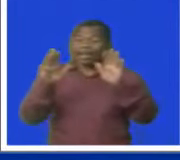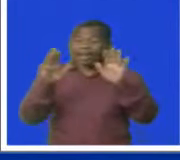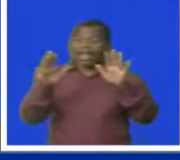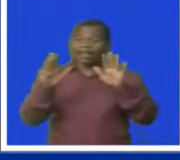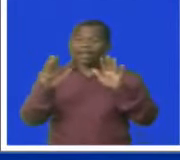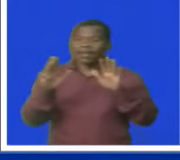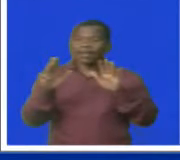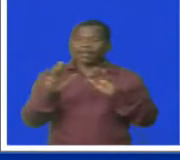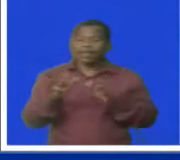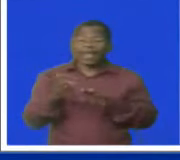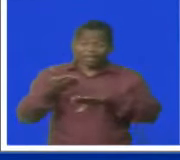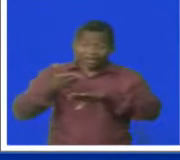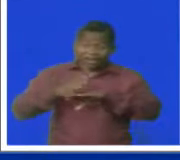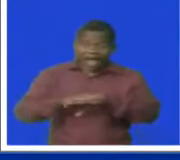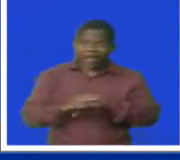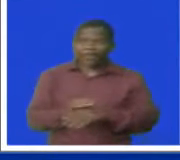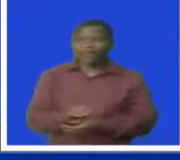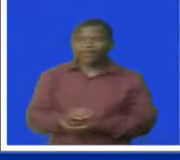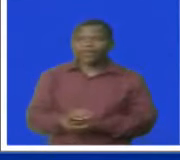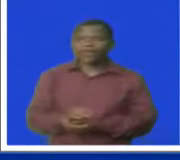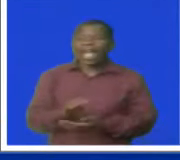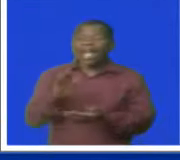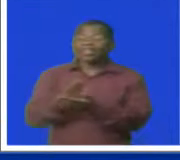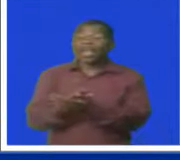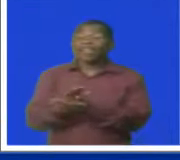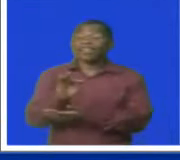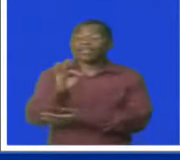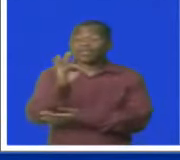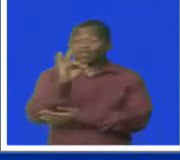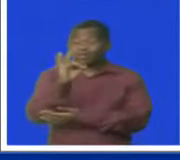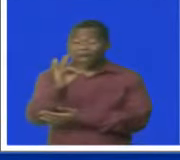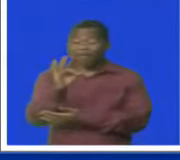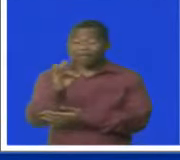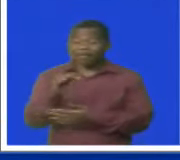kunakekelwa. Ngetifundza ke sifundza sakamanzini sina